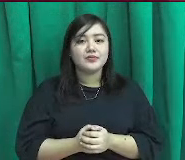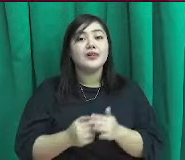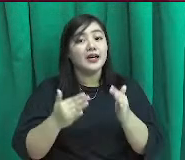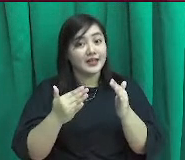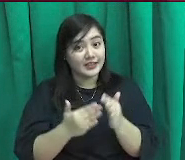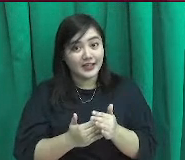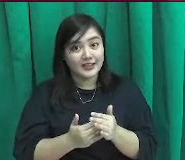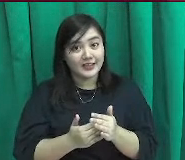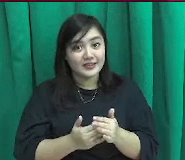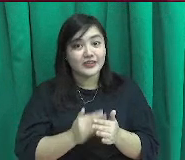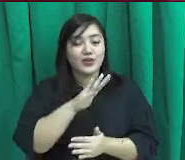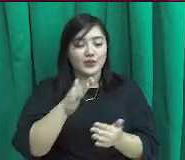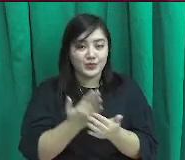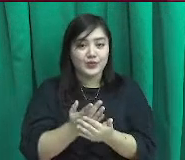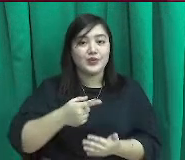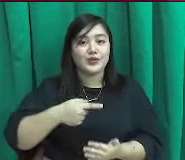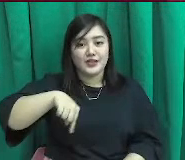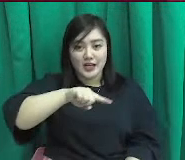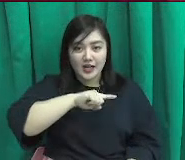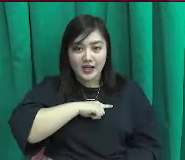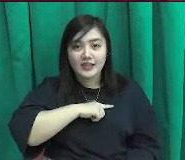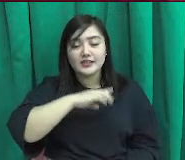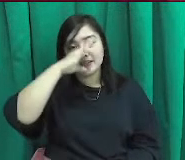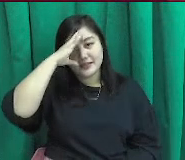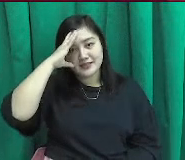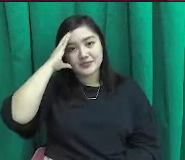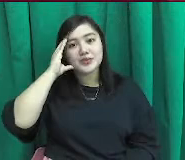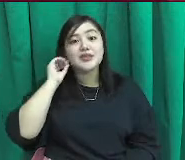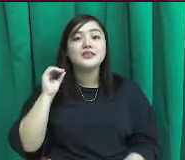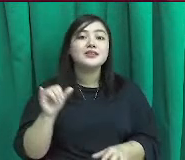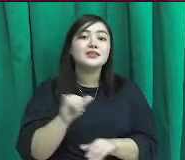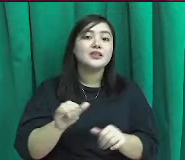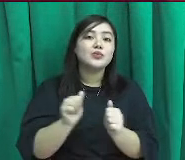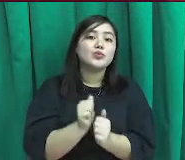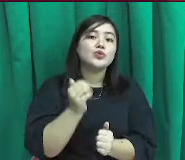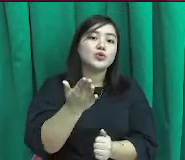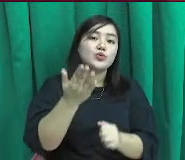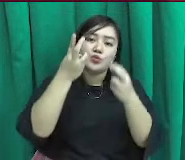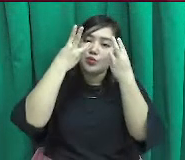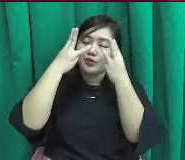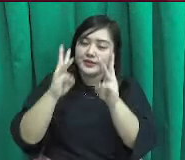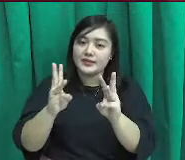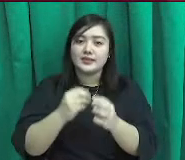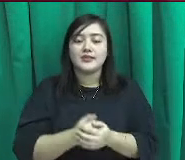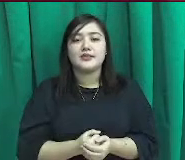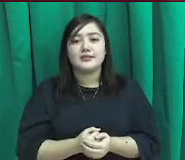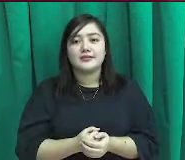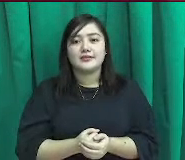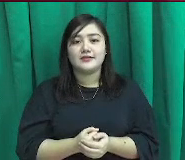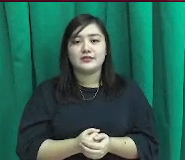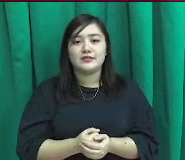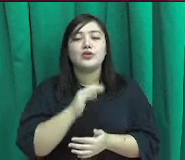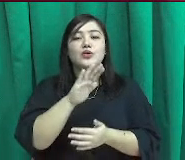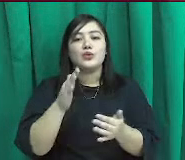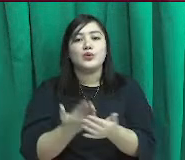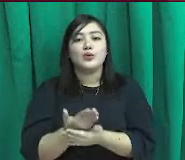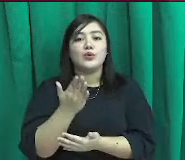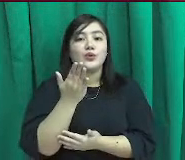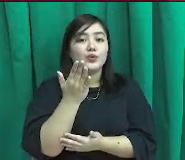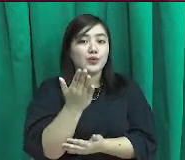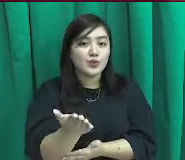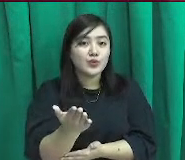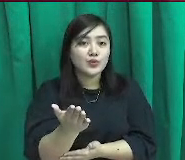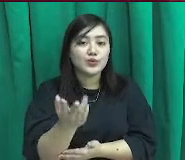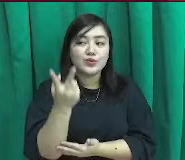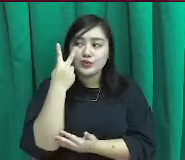mga tagapanood, walang excuse dito. Amen. Lahat na naririnig yung guest dito,